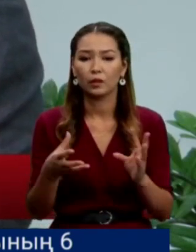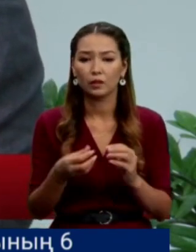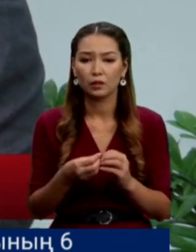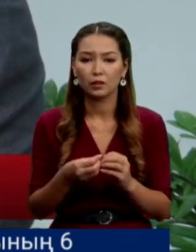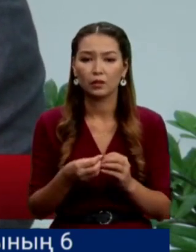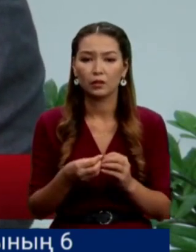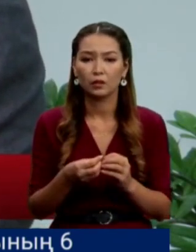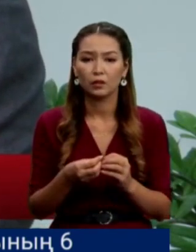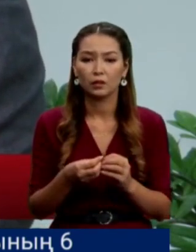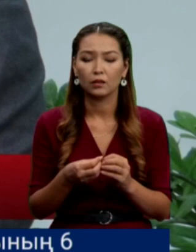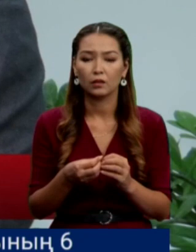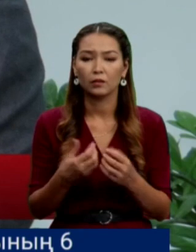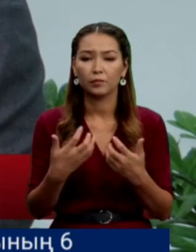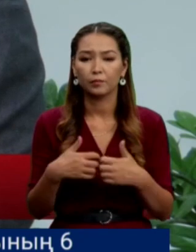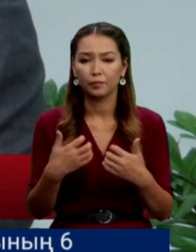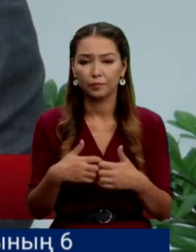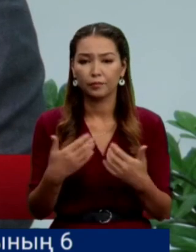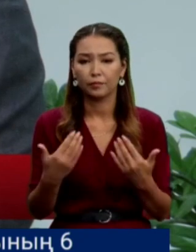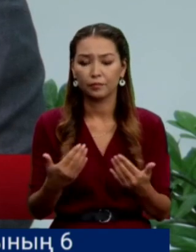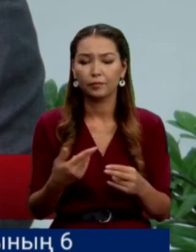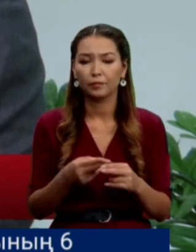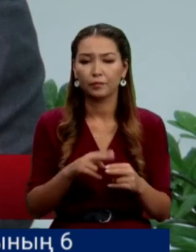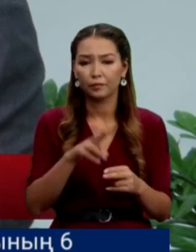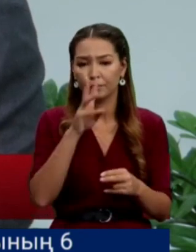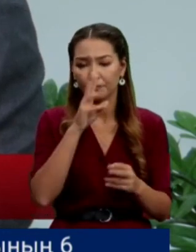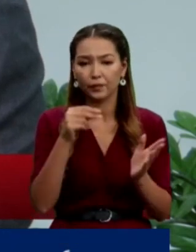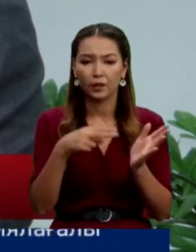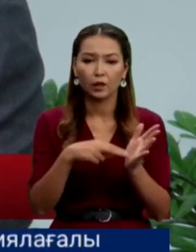санитарочки первой городской больницы, в частности, вот если брать это данный случай,